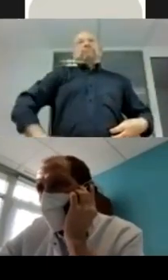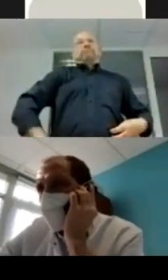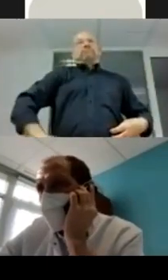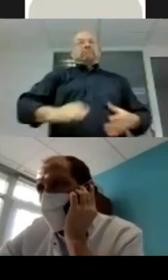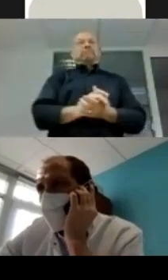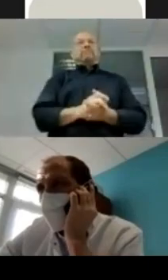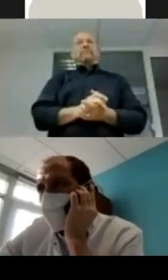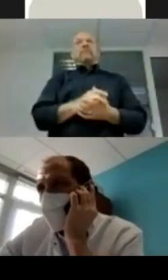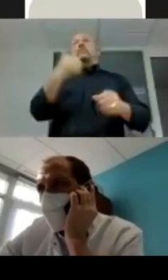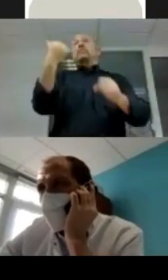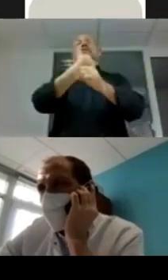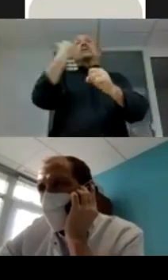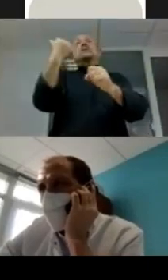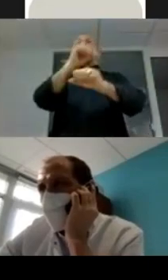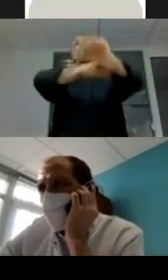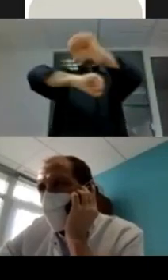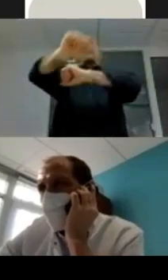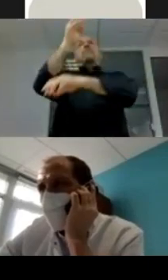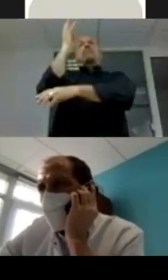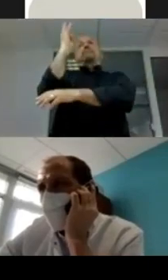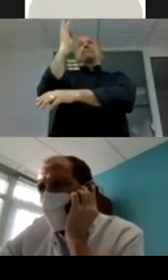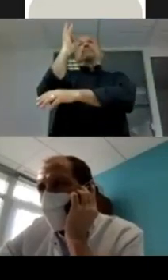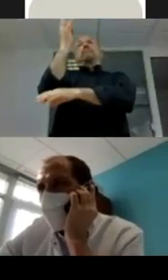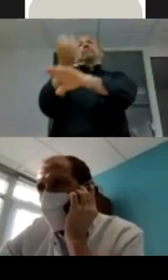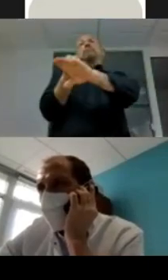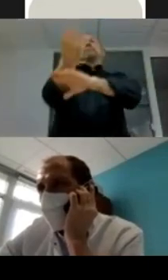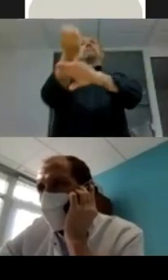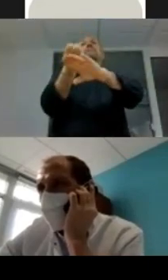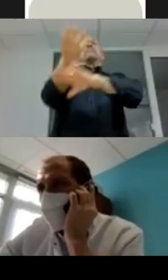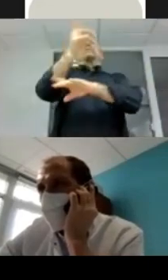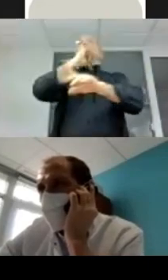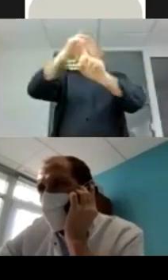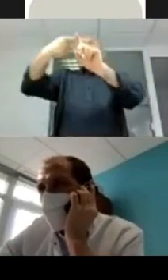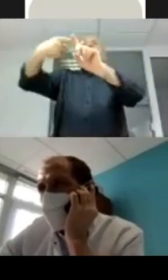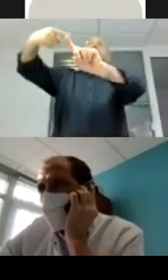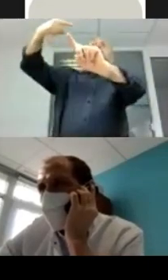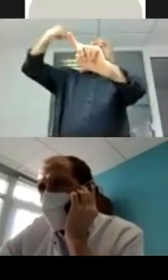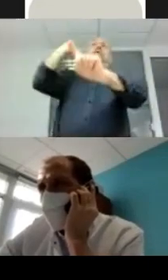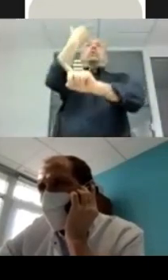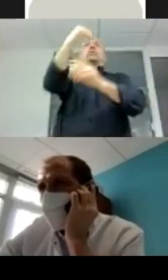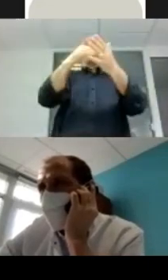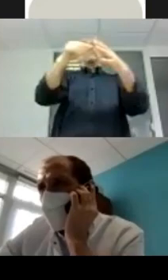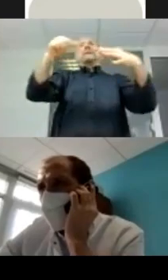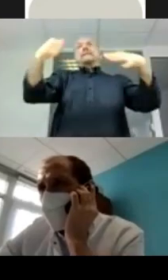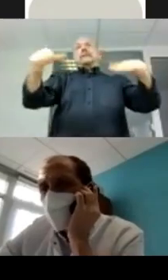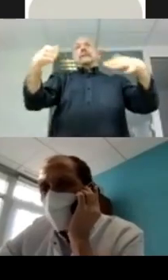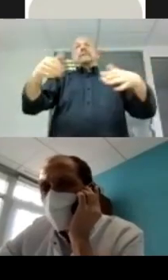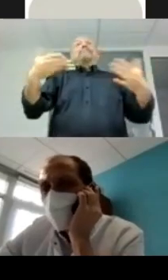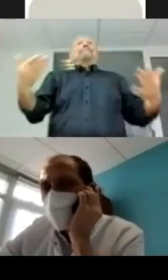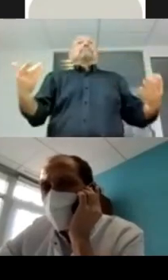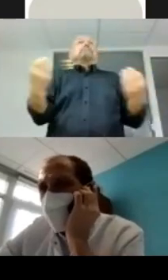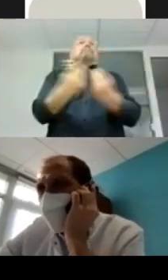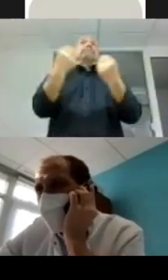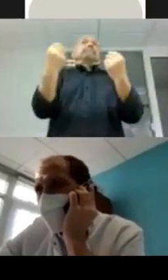du cancer colorectal en organisant chaque année une conférence depuis